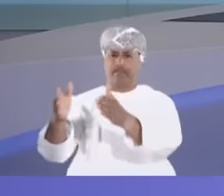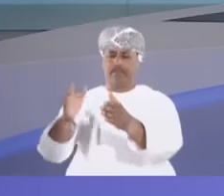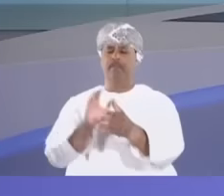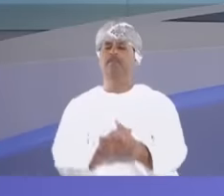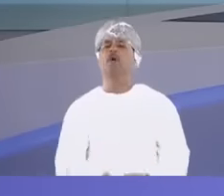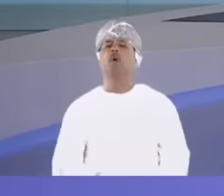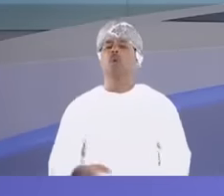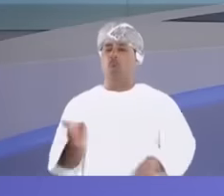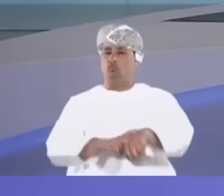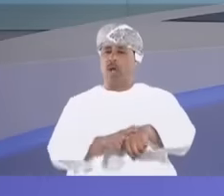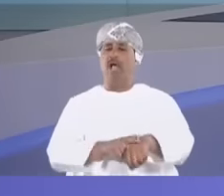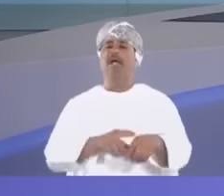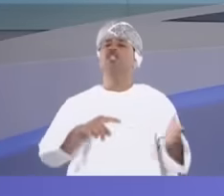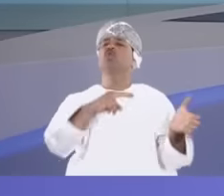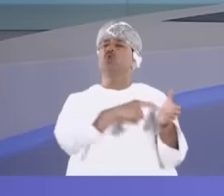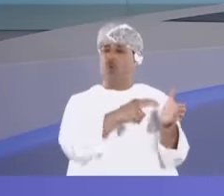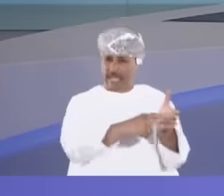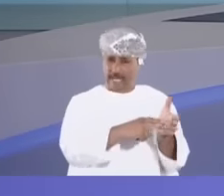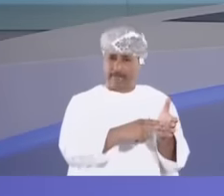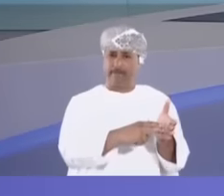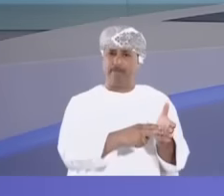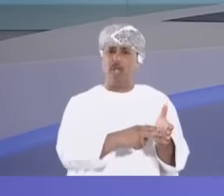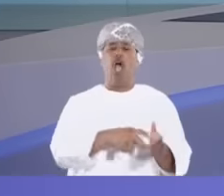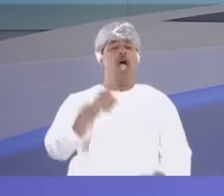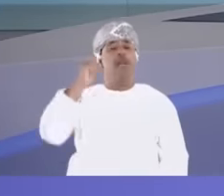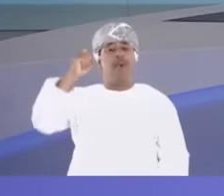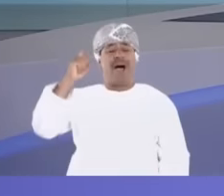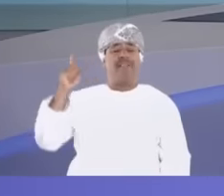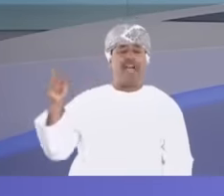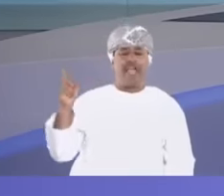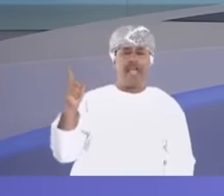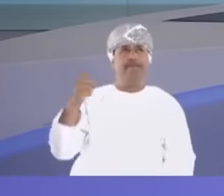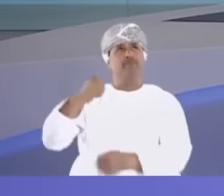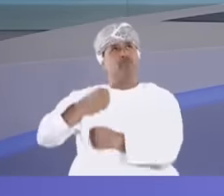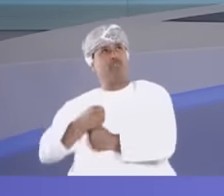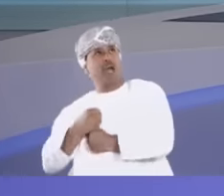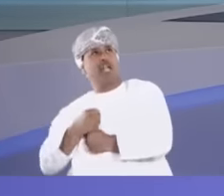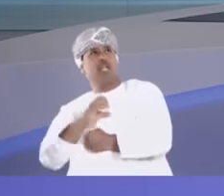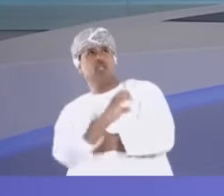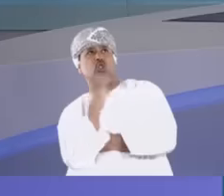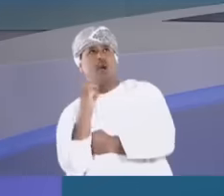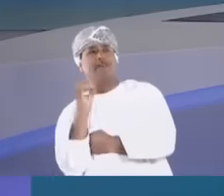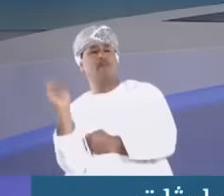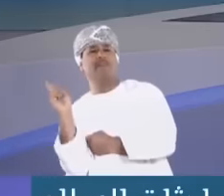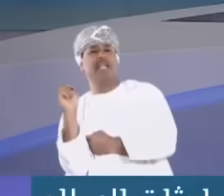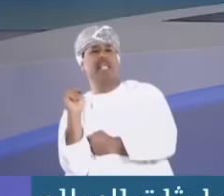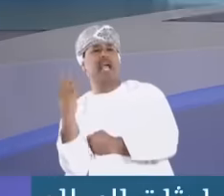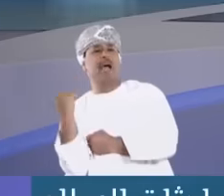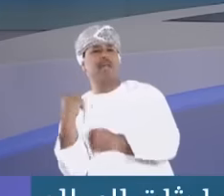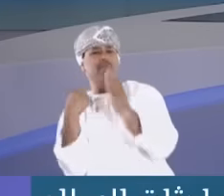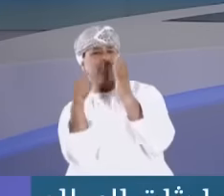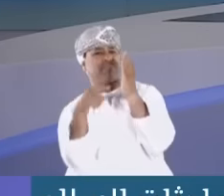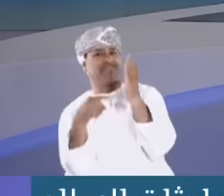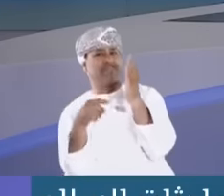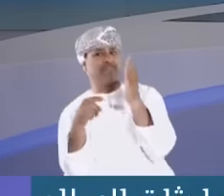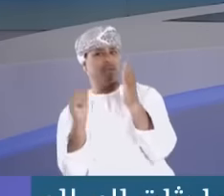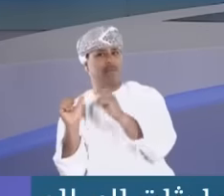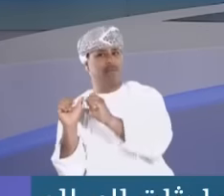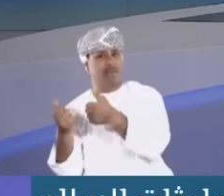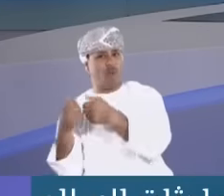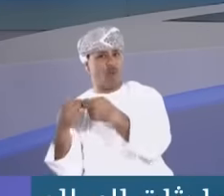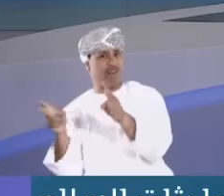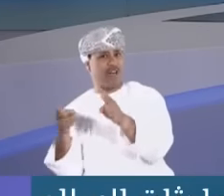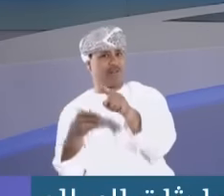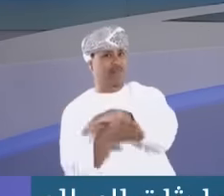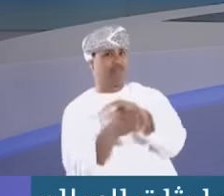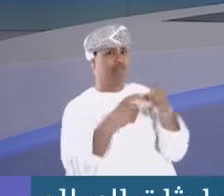وحول الوضع السوري، تترقب المعارضة ردا من الأمم المتحدة على مطالبها قبل أن تحسم أمرها بشأن